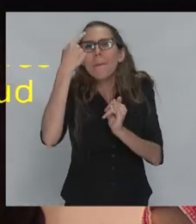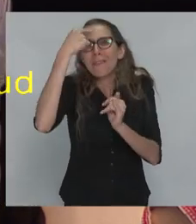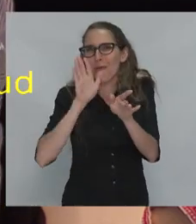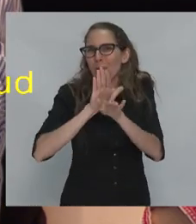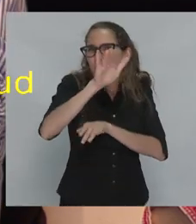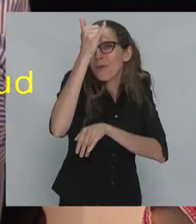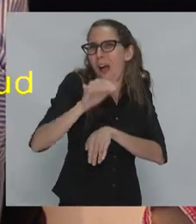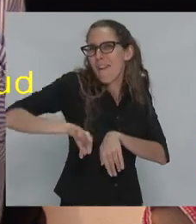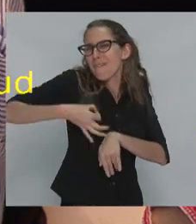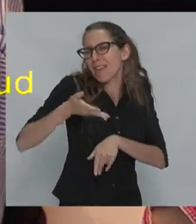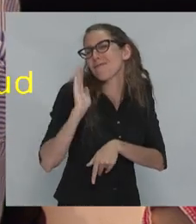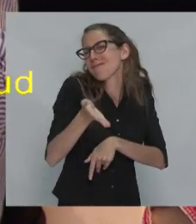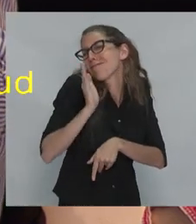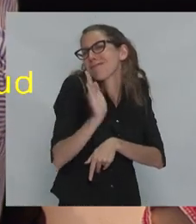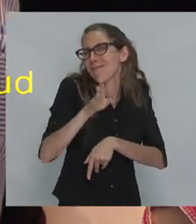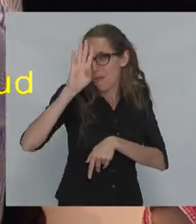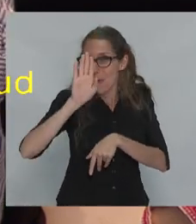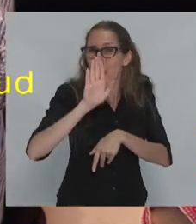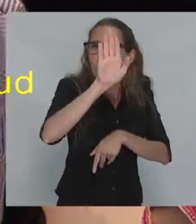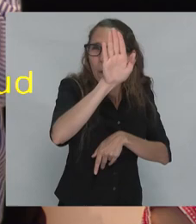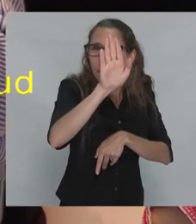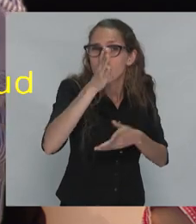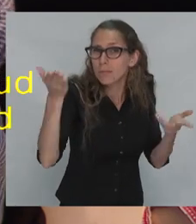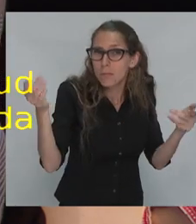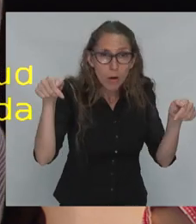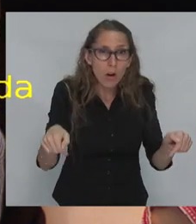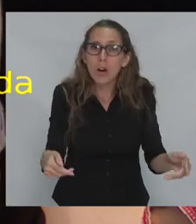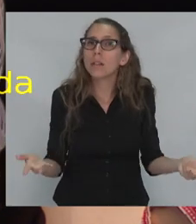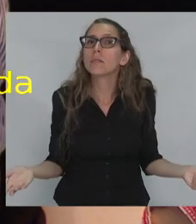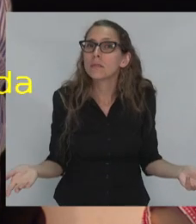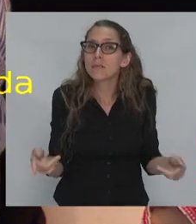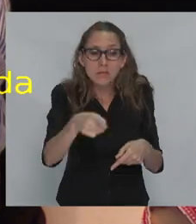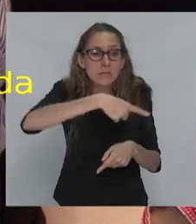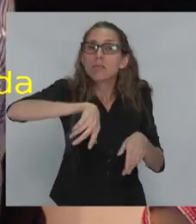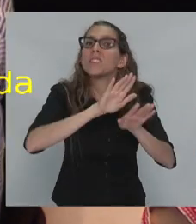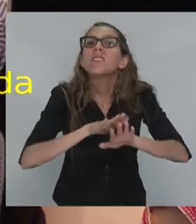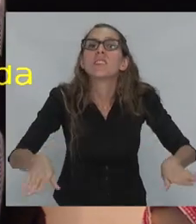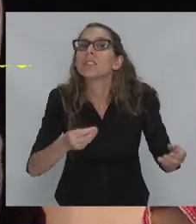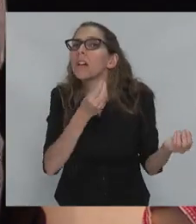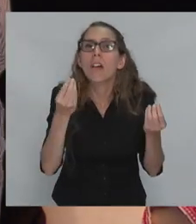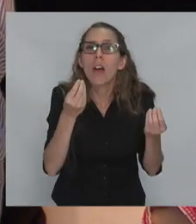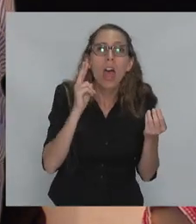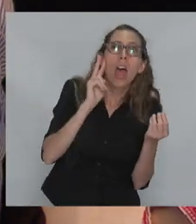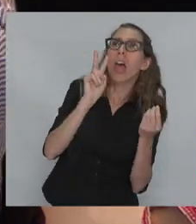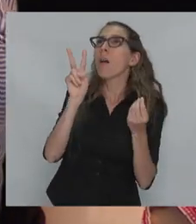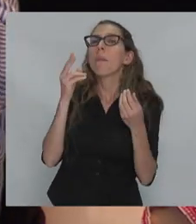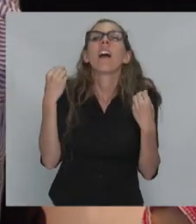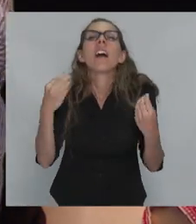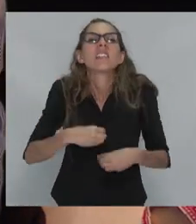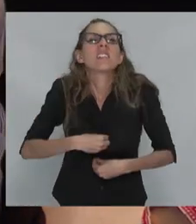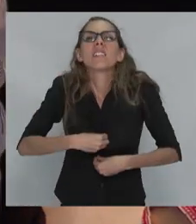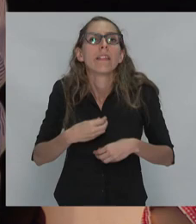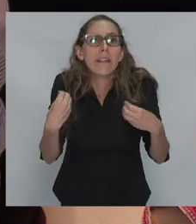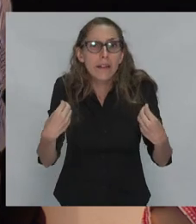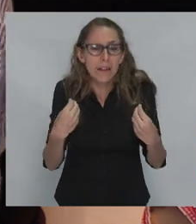ces millions de jeunes palestiniens, votre vie n'est pas devant vous. Il n'y a rien devant vous. Il n'y a